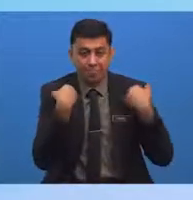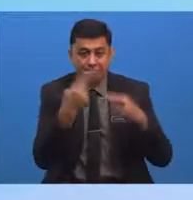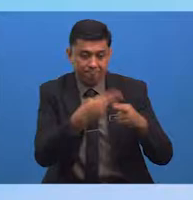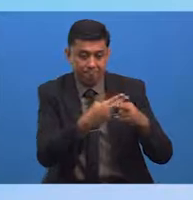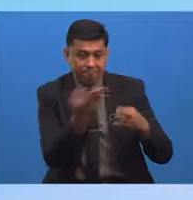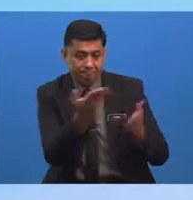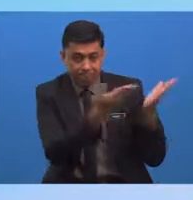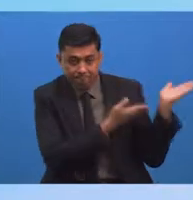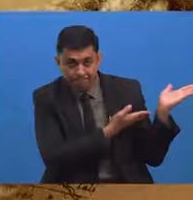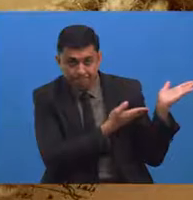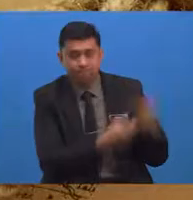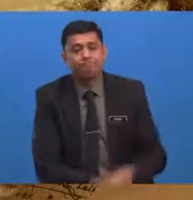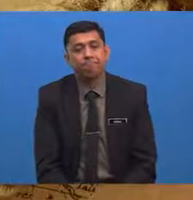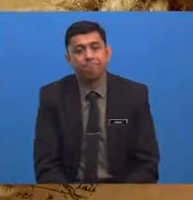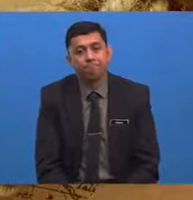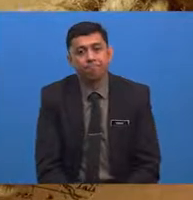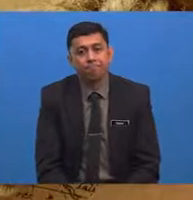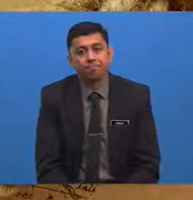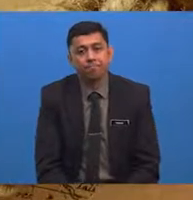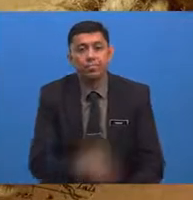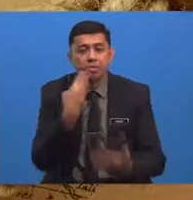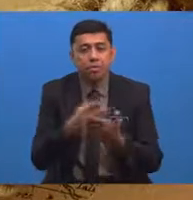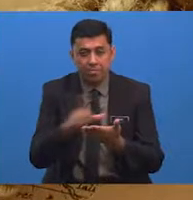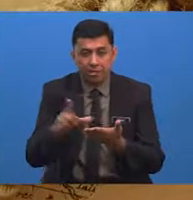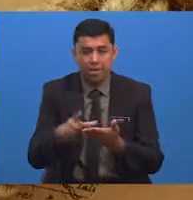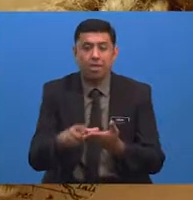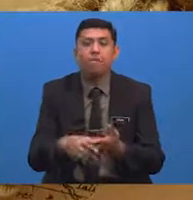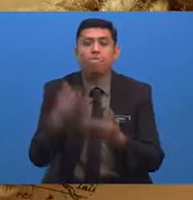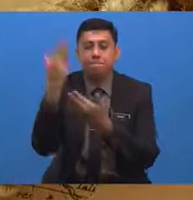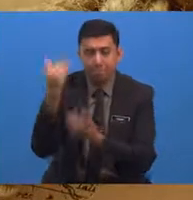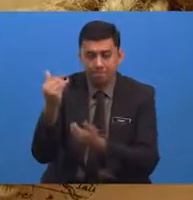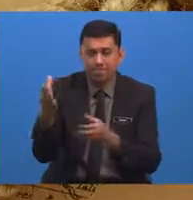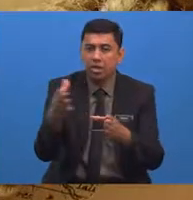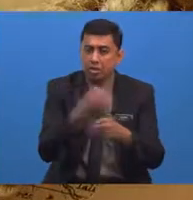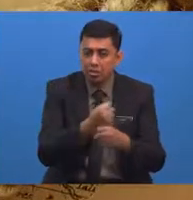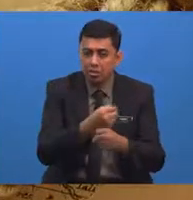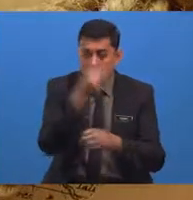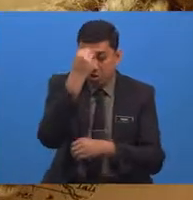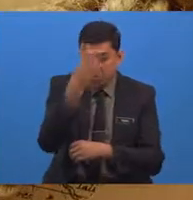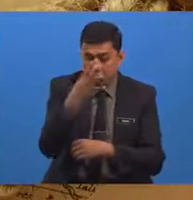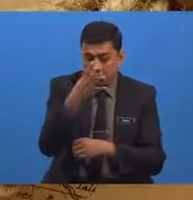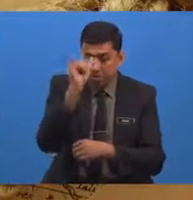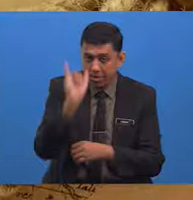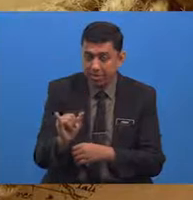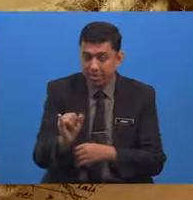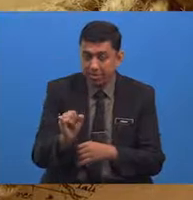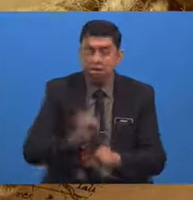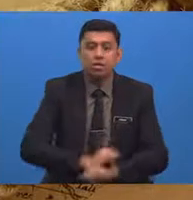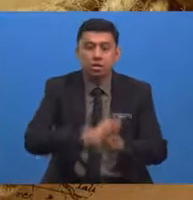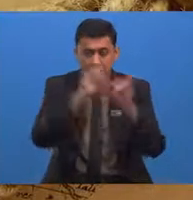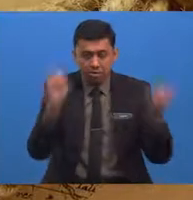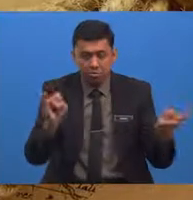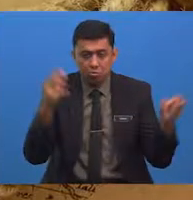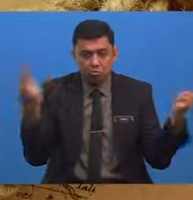Burdett Counts. Baiklah murid-murid. Cikgu berharap murid-murid telah mendapat maklumat yang jelas tentang usaha